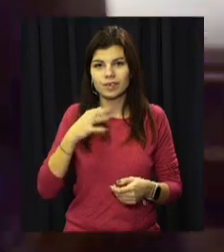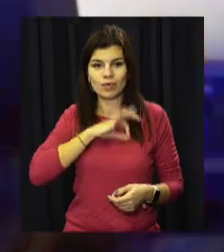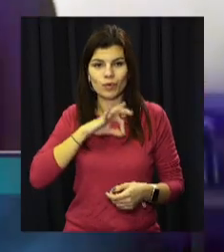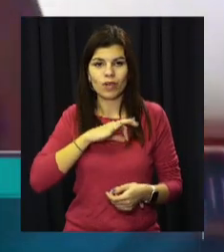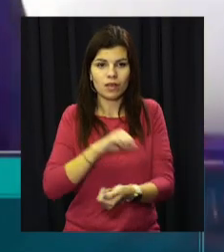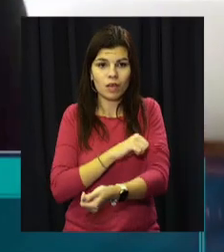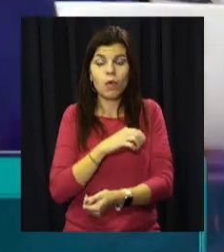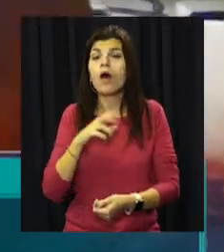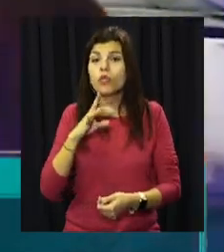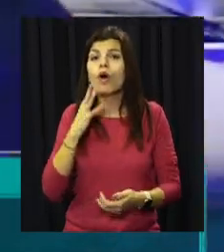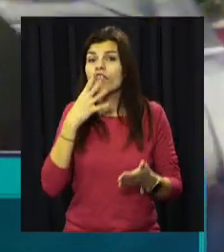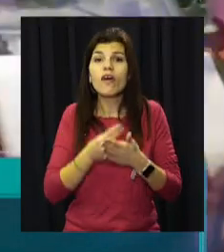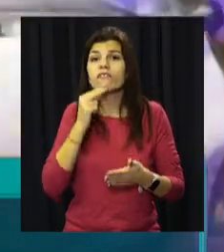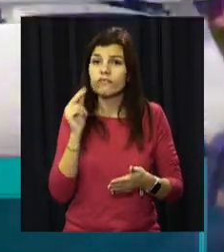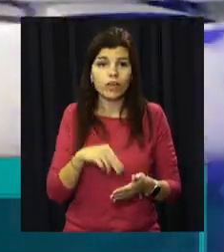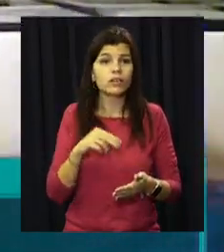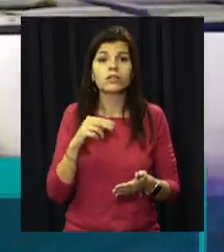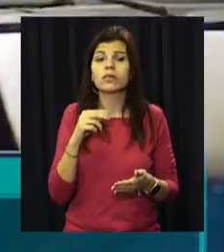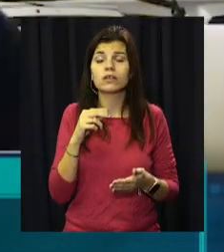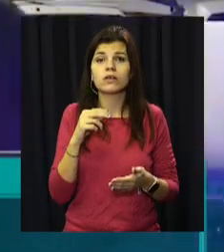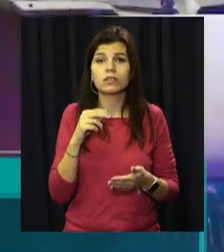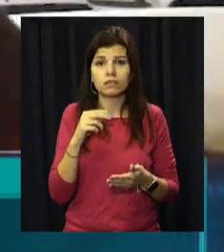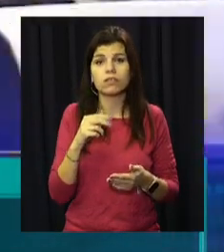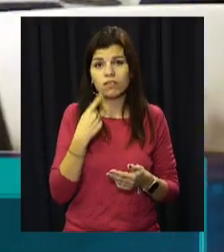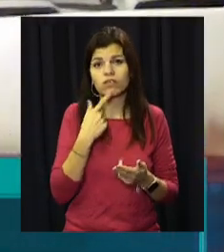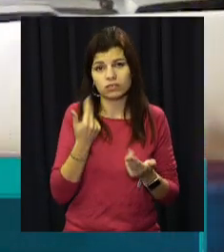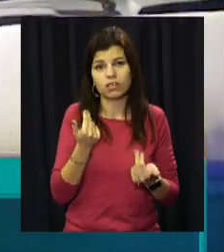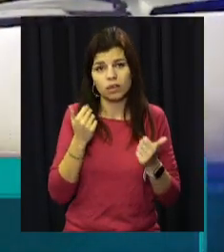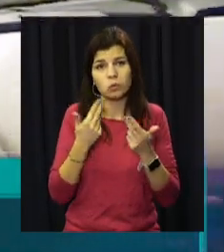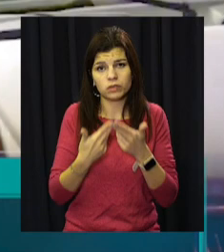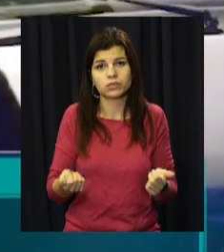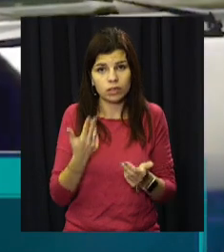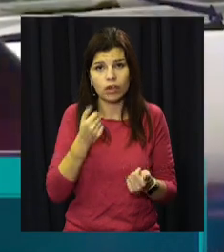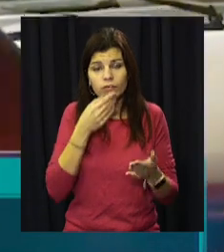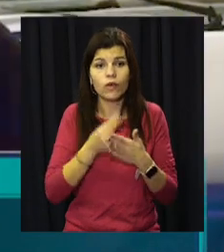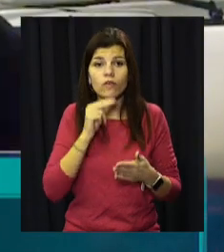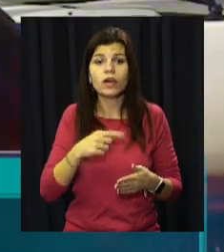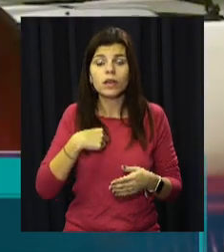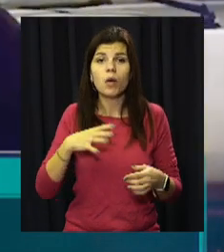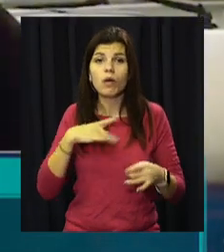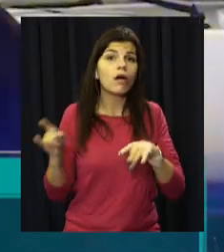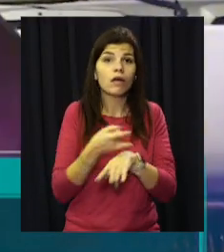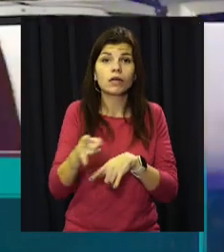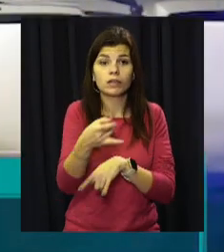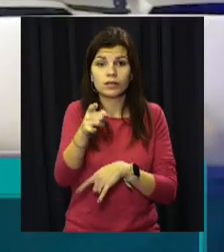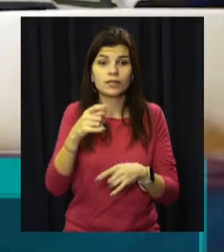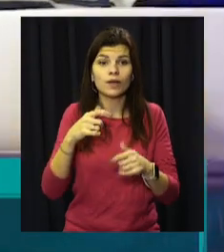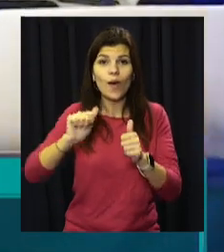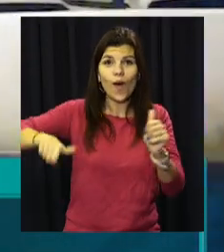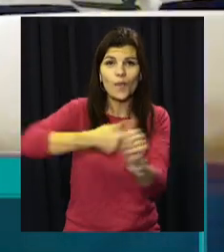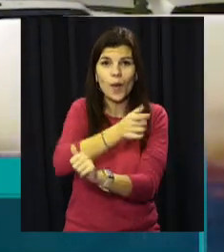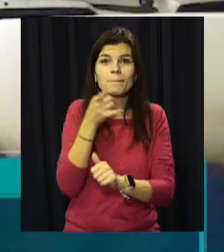Я обганявся второї полоси на передню, лівою, обганяв машину і